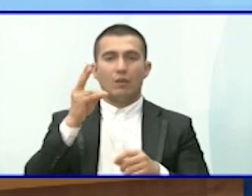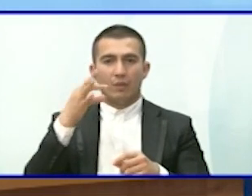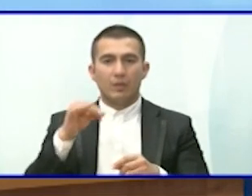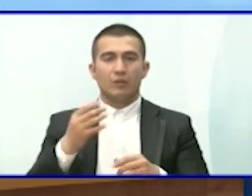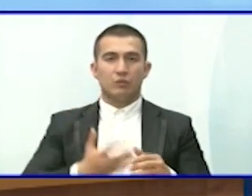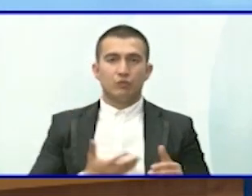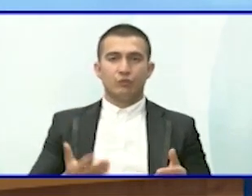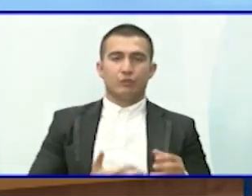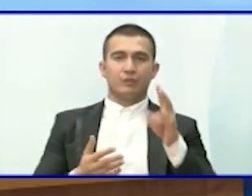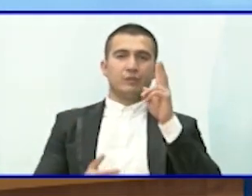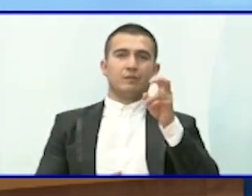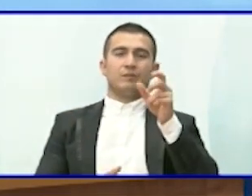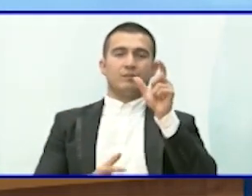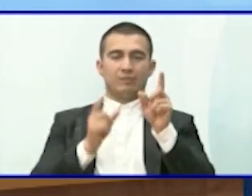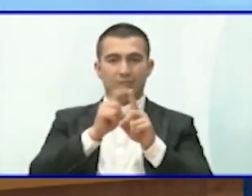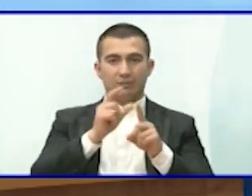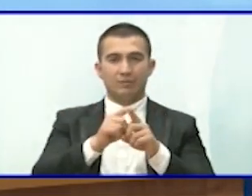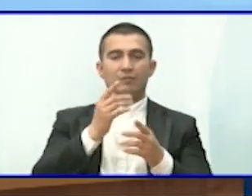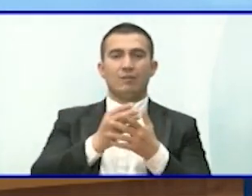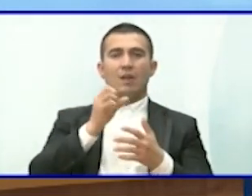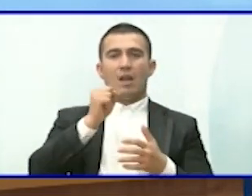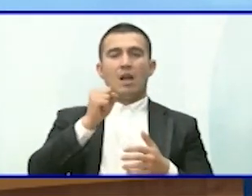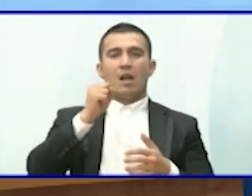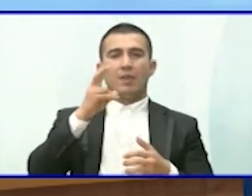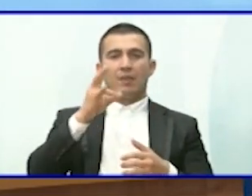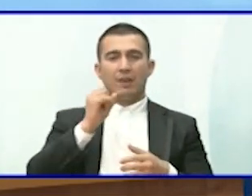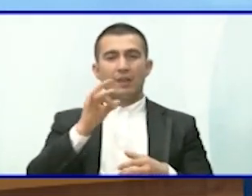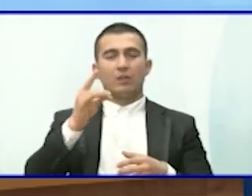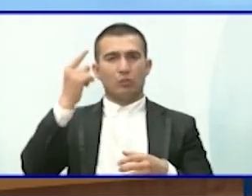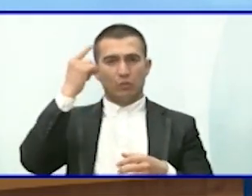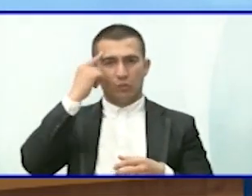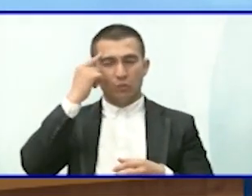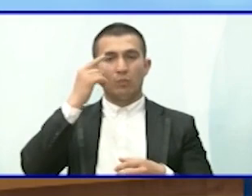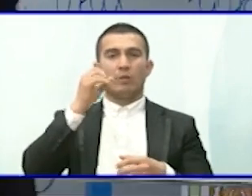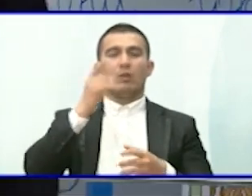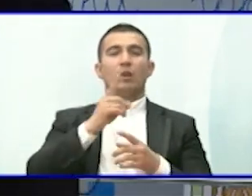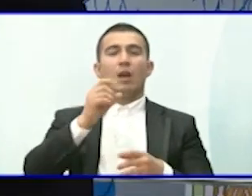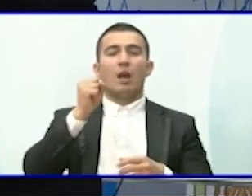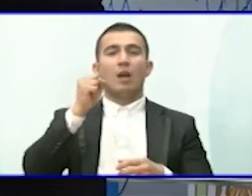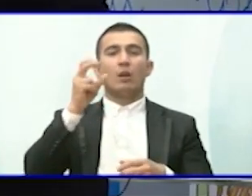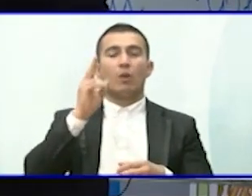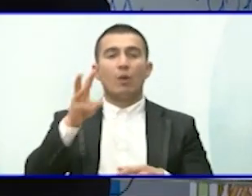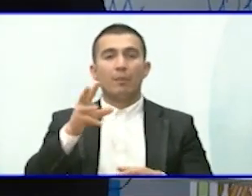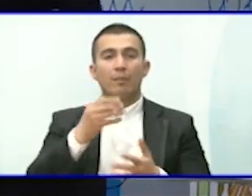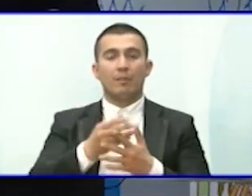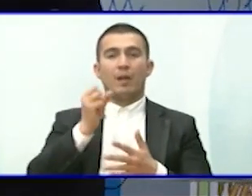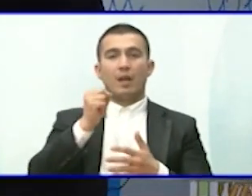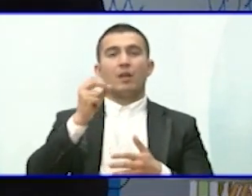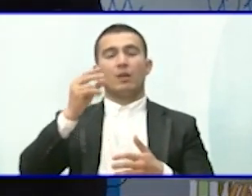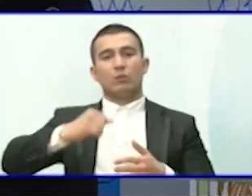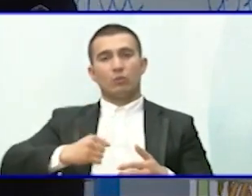вопрос о ком анвар думал о ком анвар думал о друге